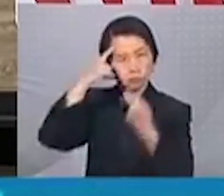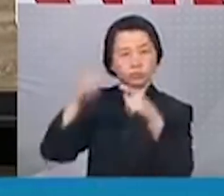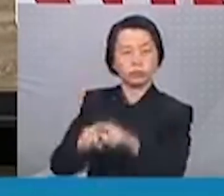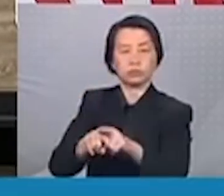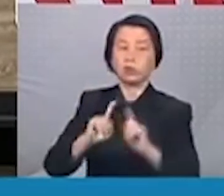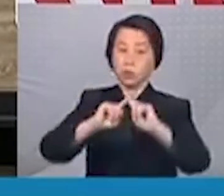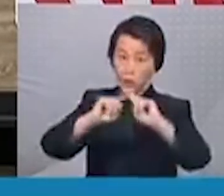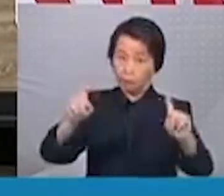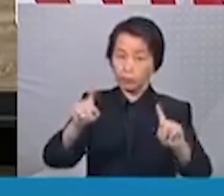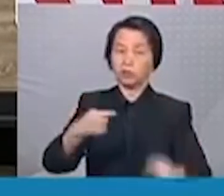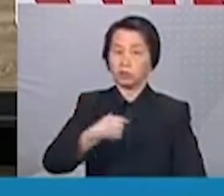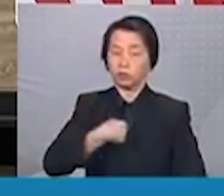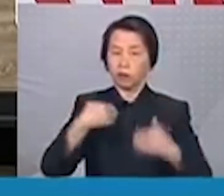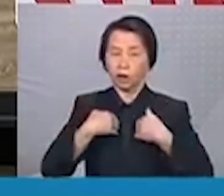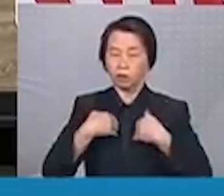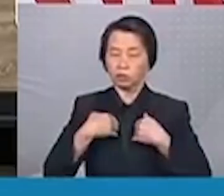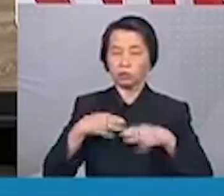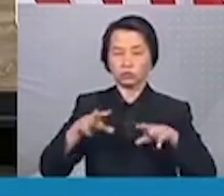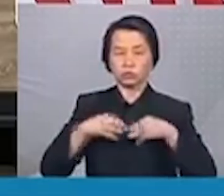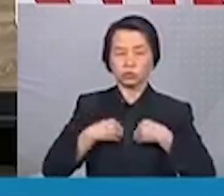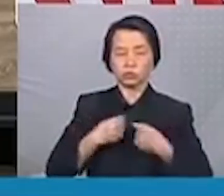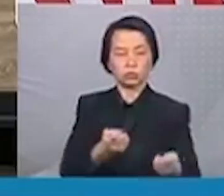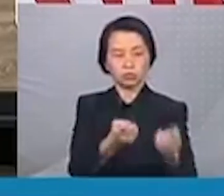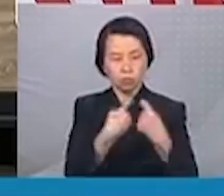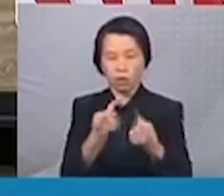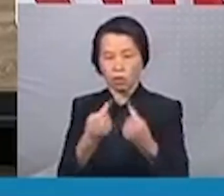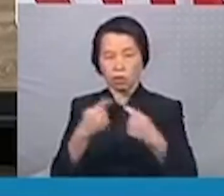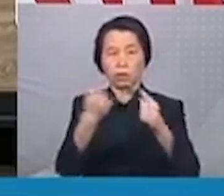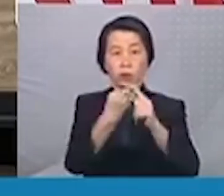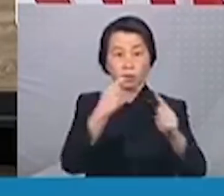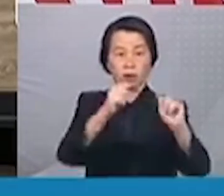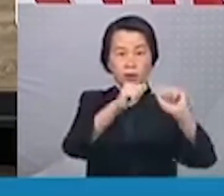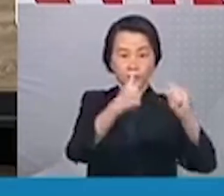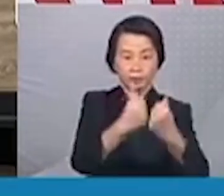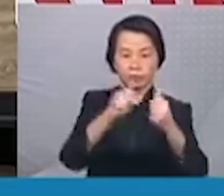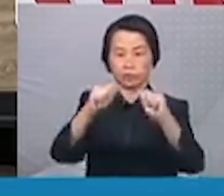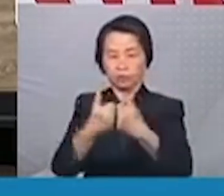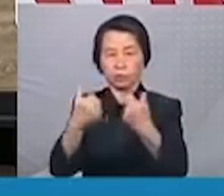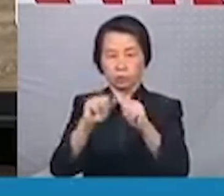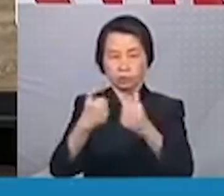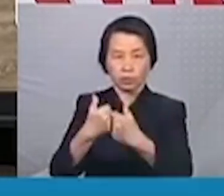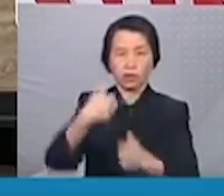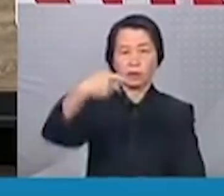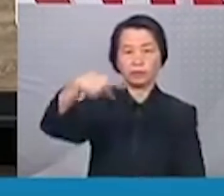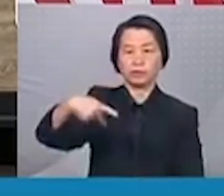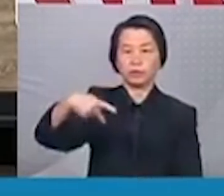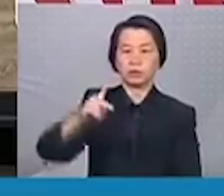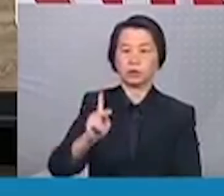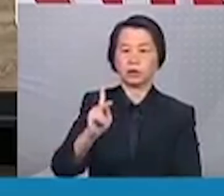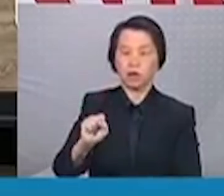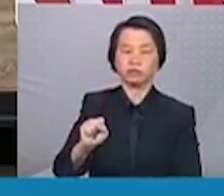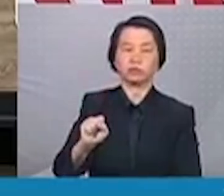Hai tetapi saya juga menerima maklum balas daripada persatuan persatuan perusahaan kecil dan